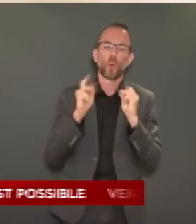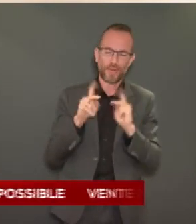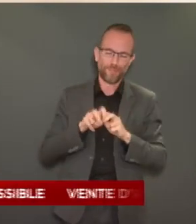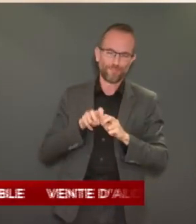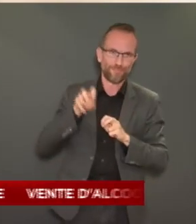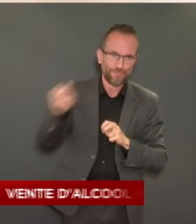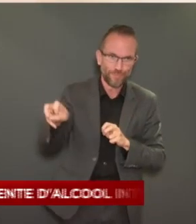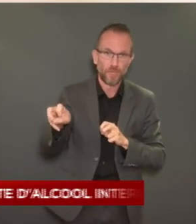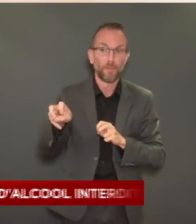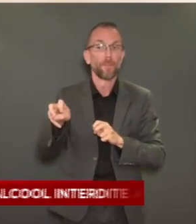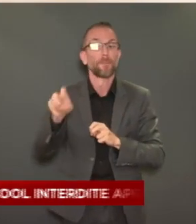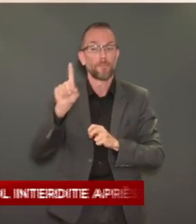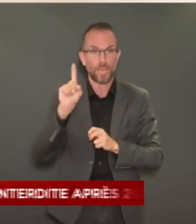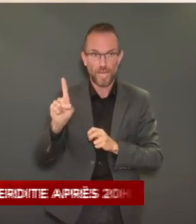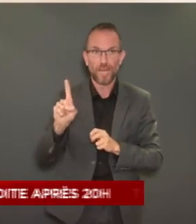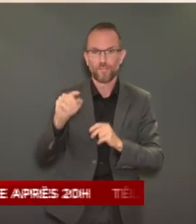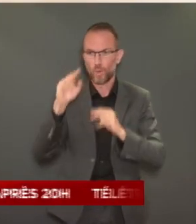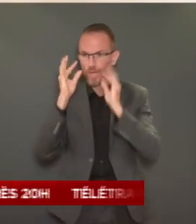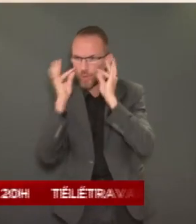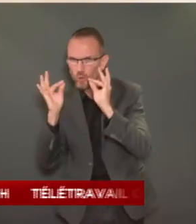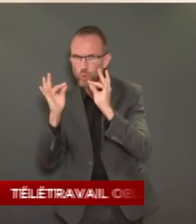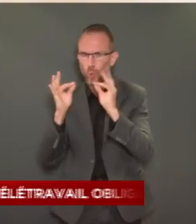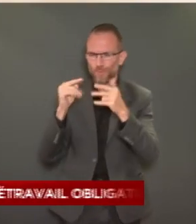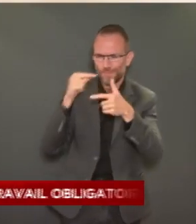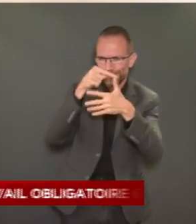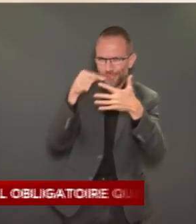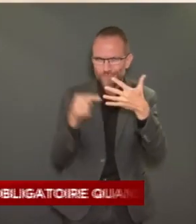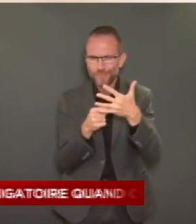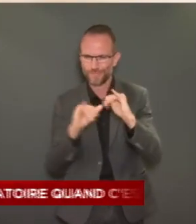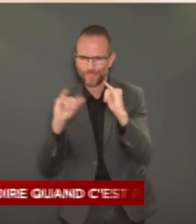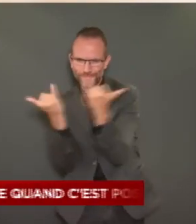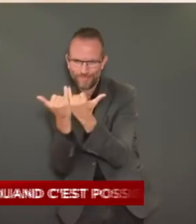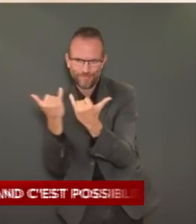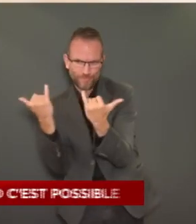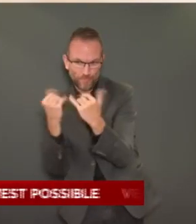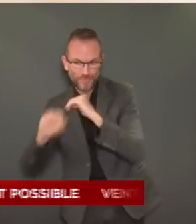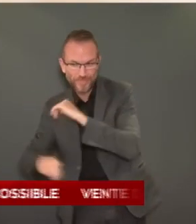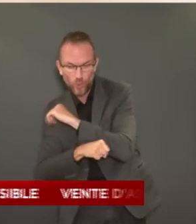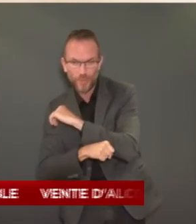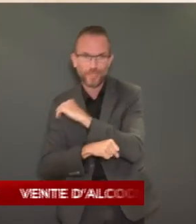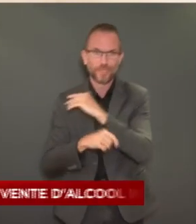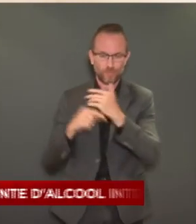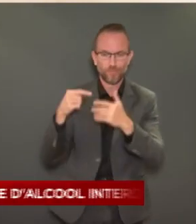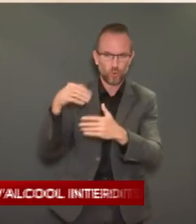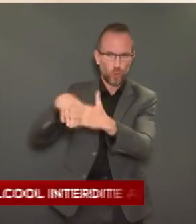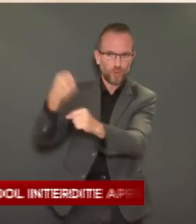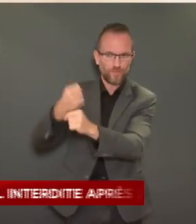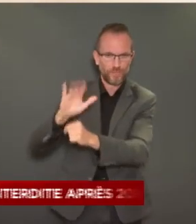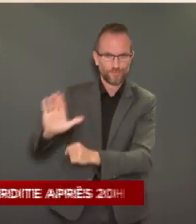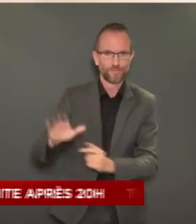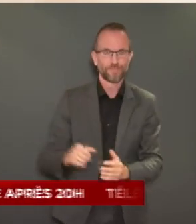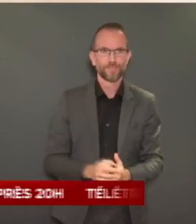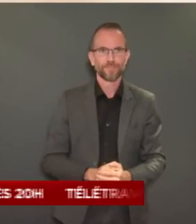qui doivent travailler à leur lieu de travail puissent le faire de la manière la plus sécurisée que possible.